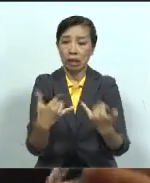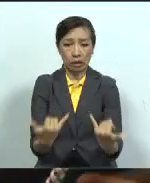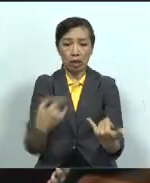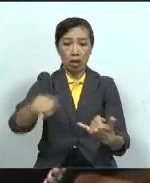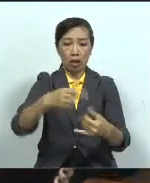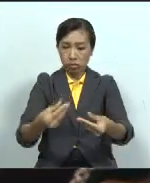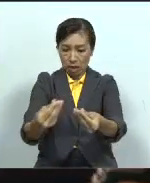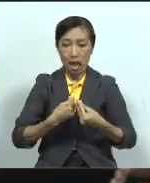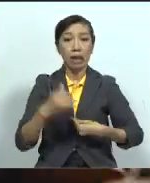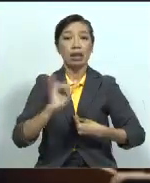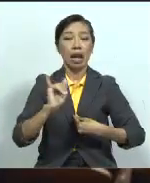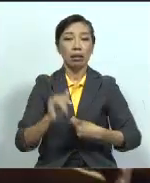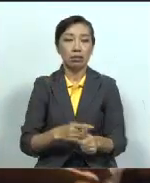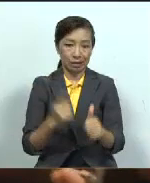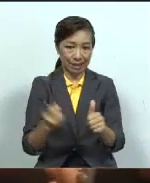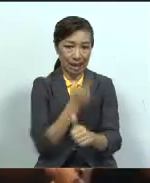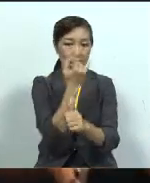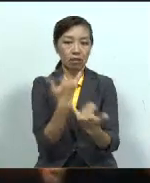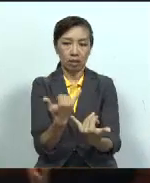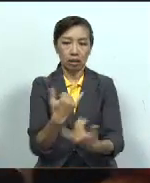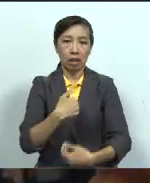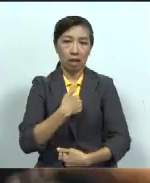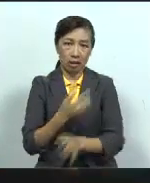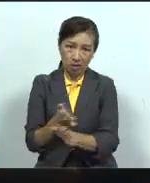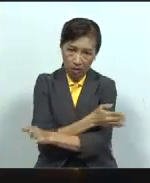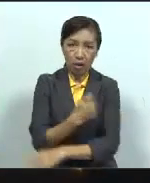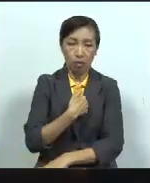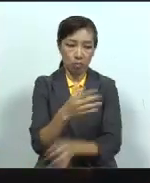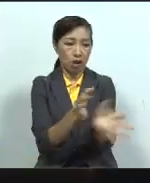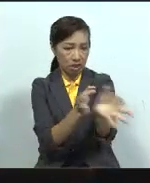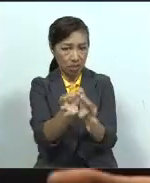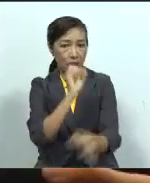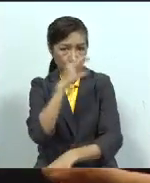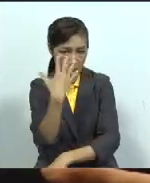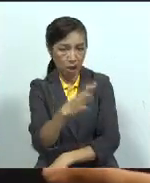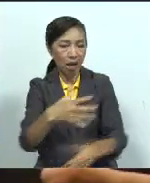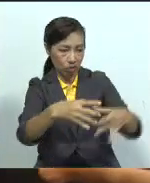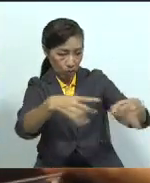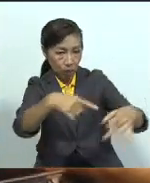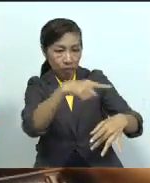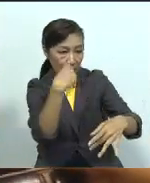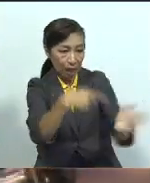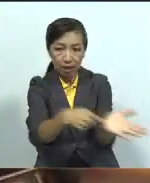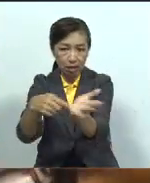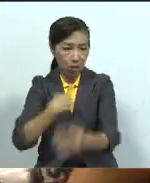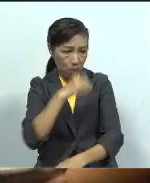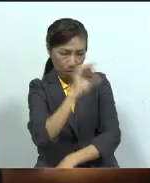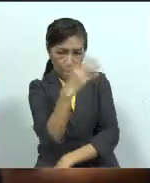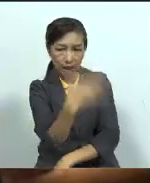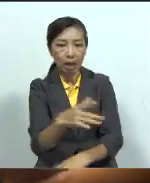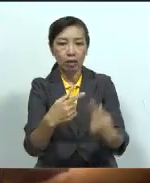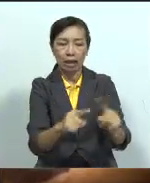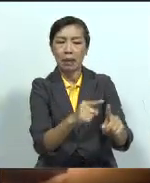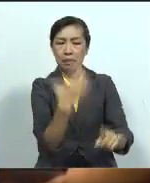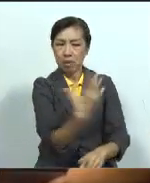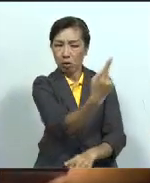อันแรกนั้นก็ได้อธิบายไปชัดเจนไปยังผู้เสนอครับมีรายเดียวคือผู้เสนออันดับ